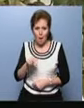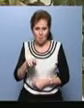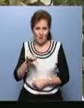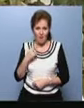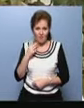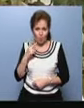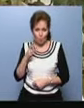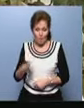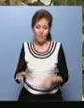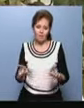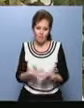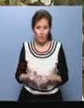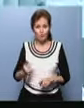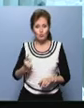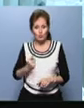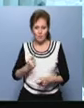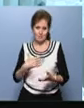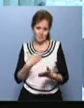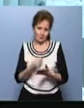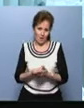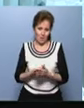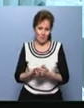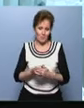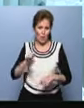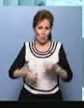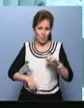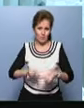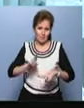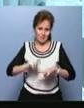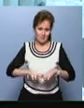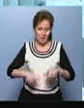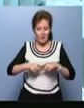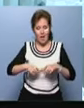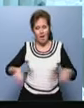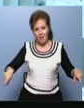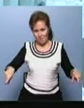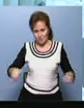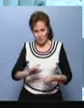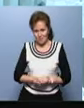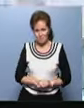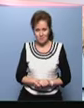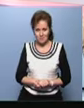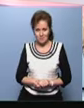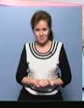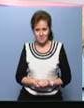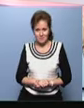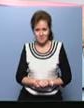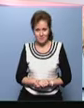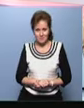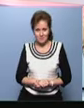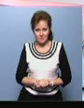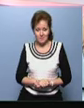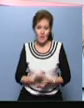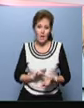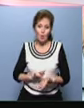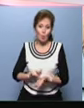на лавочке, ждать своих родных. Елена Лебедева, Юрий Дроздов, телеканал «Моя Удмуртия».